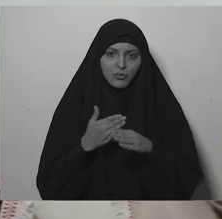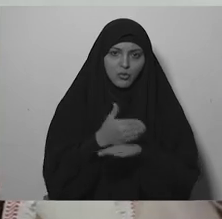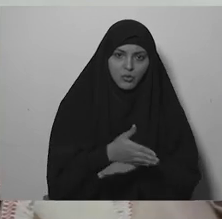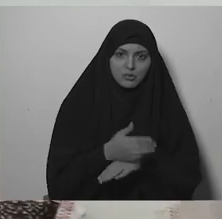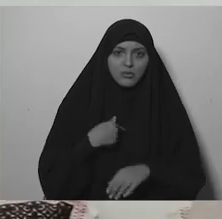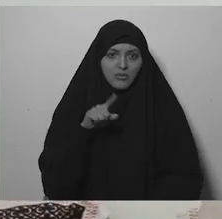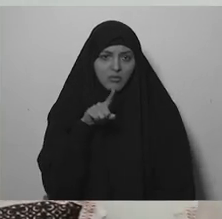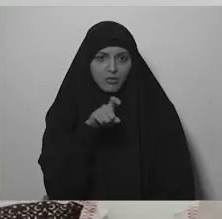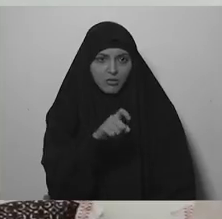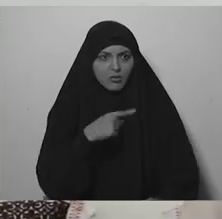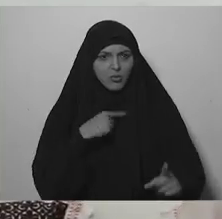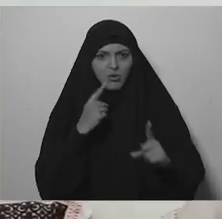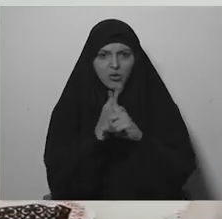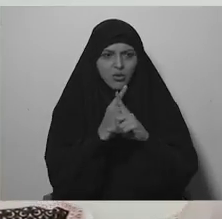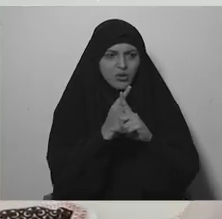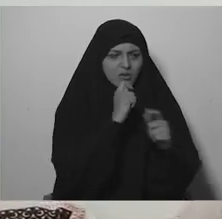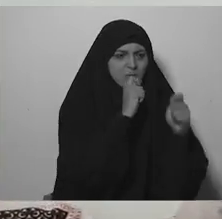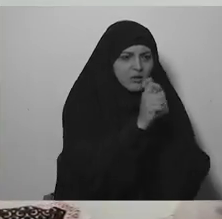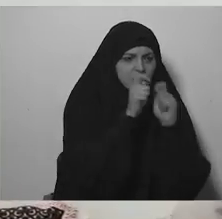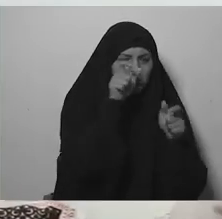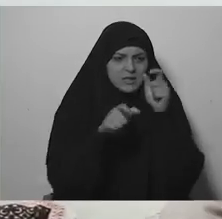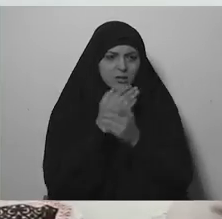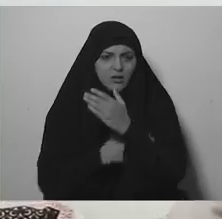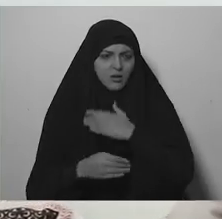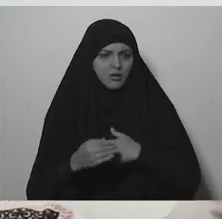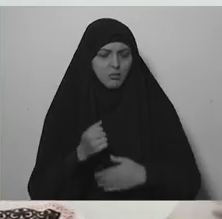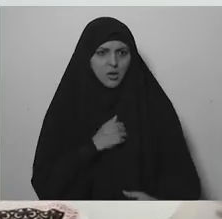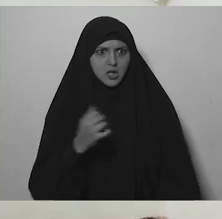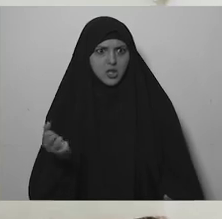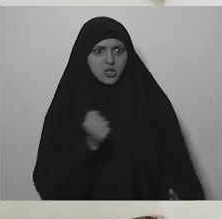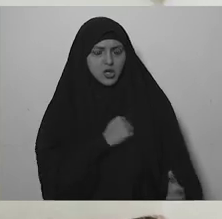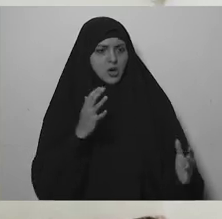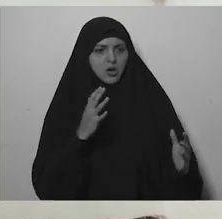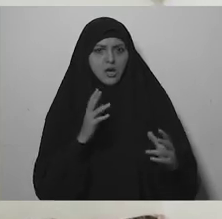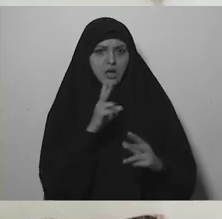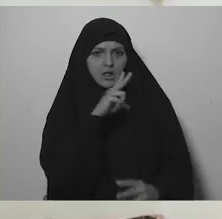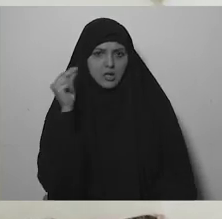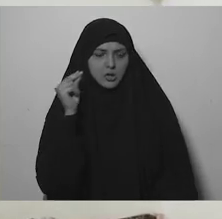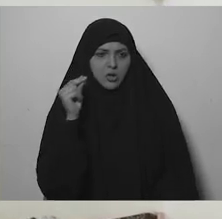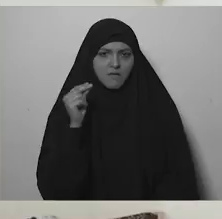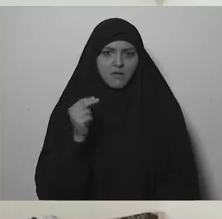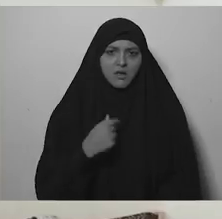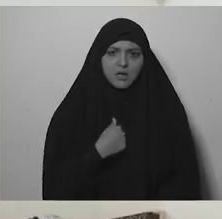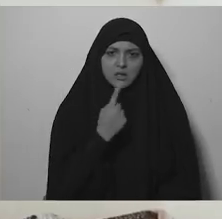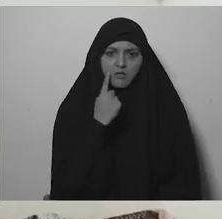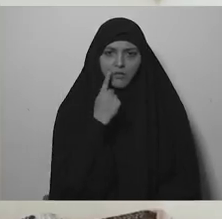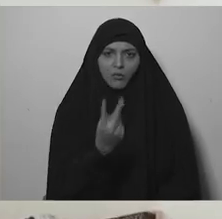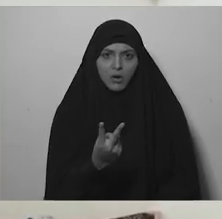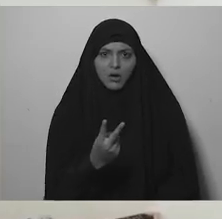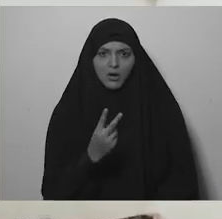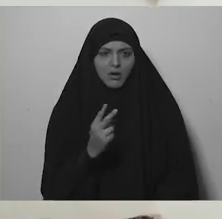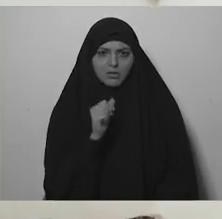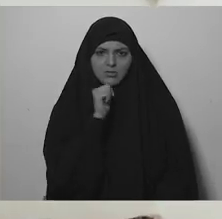En entendant l'enquête et en rencontrant des interviewés, c'était vraiment la catastrophe. C'était